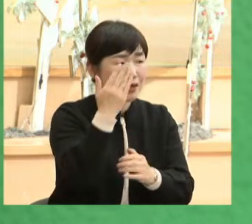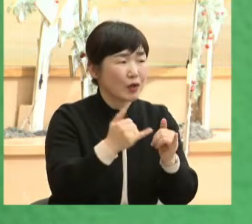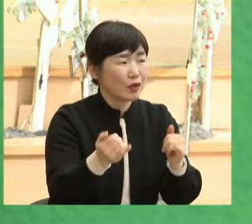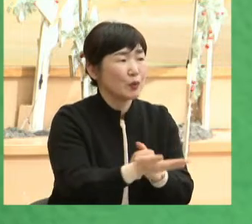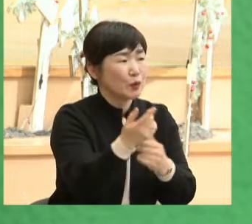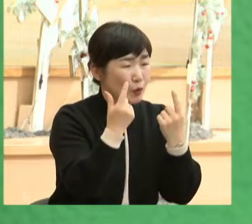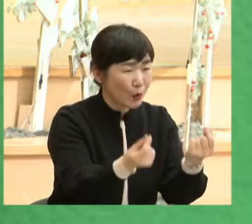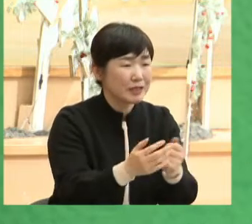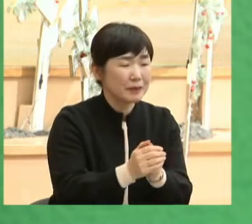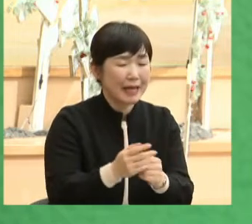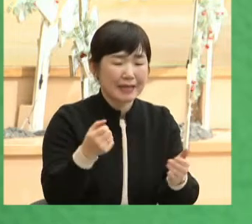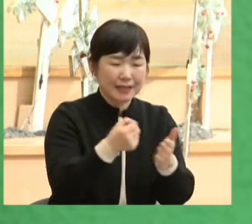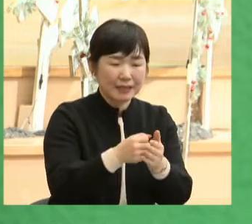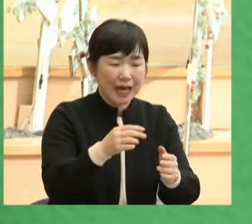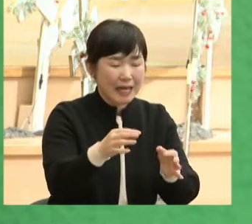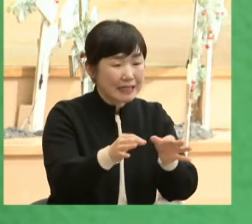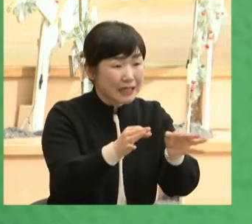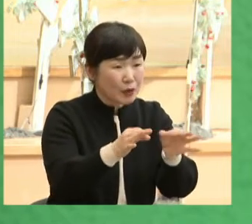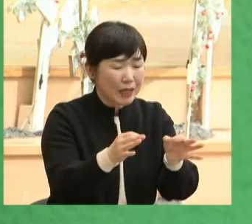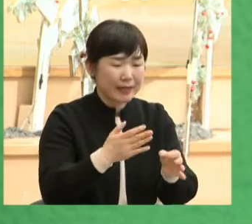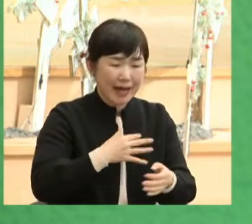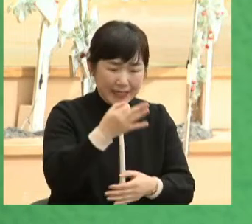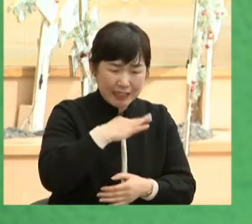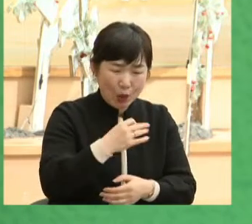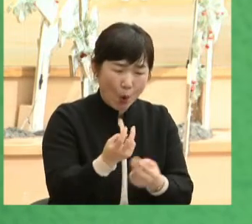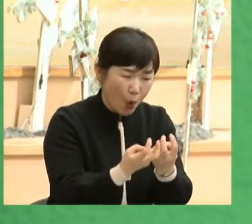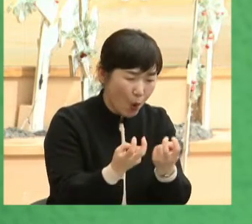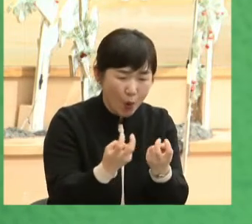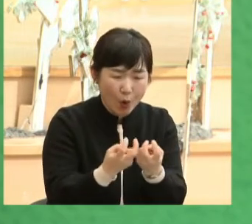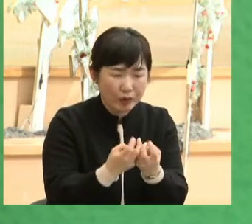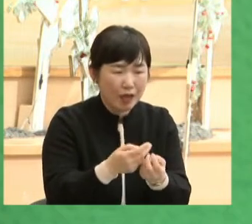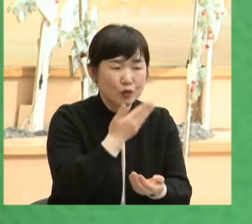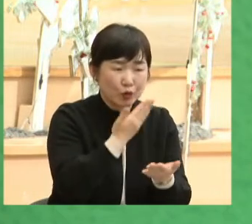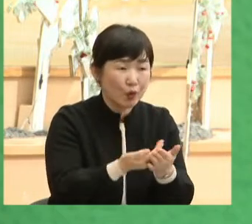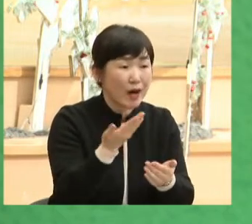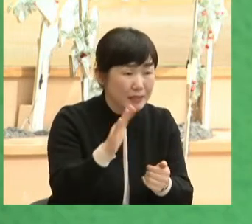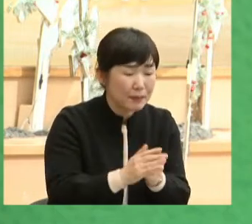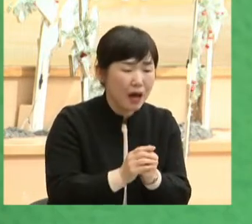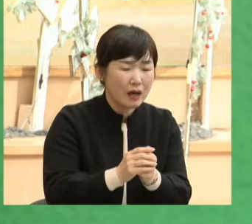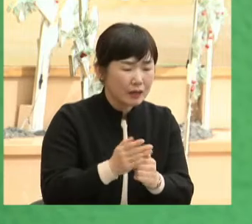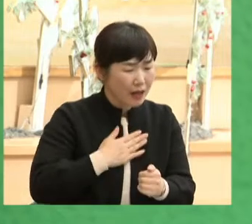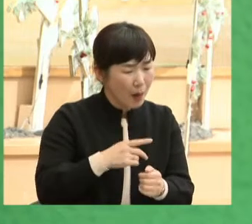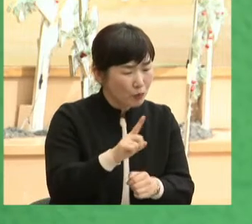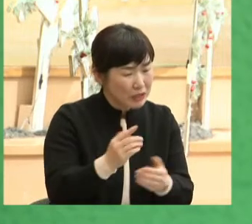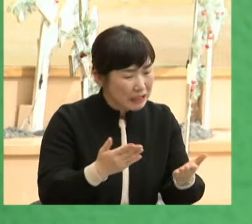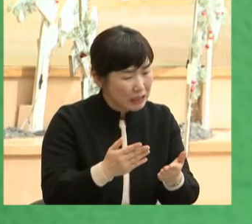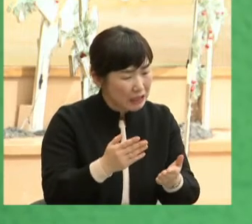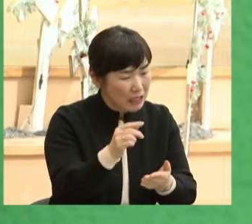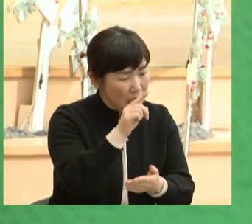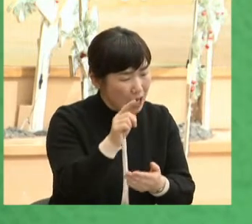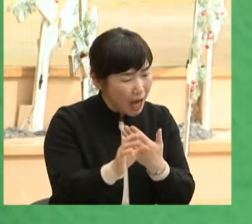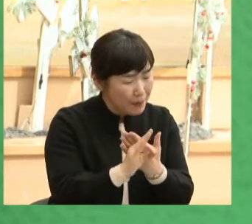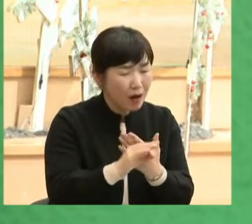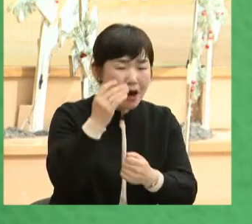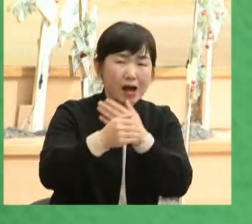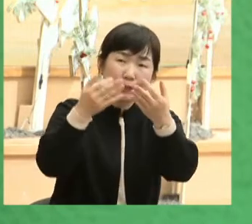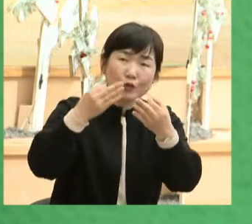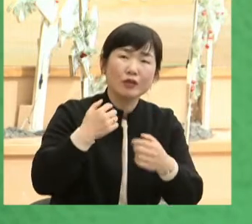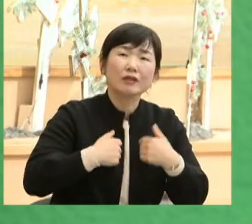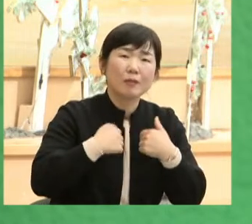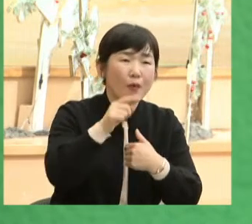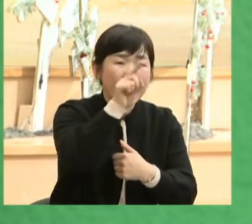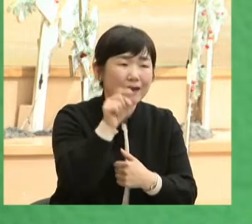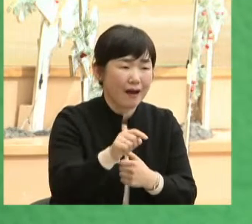분도 마찬가지 어떻게 내가 이걸 내가 것도 중요합니다 말은 무엇이 하나님께 기쁨이 될까 하나님 앞에서 하는